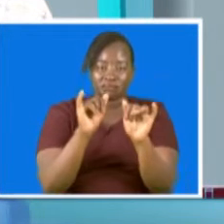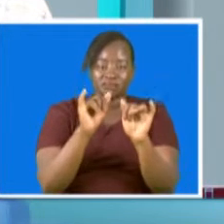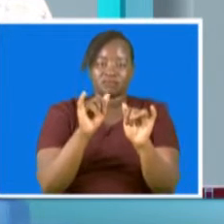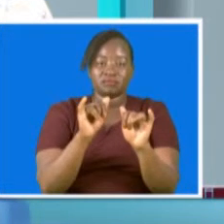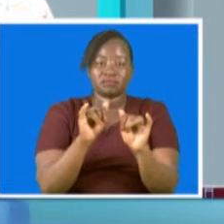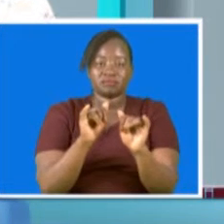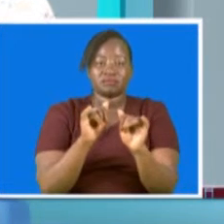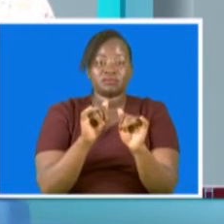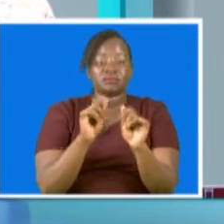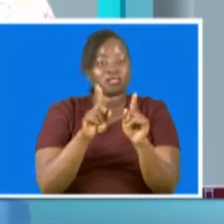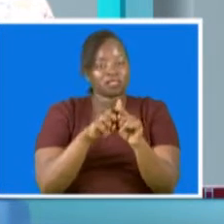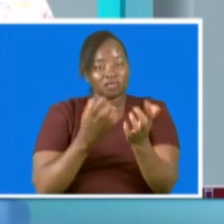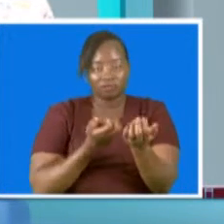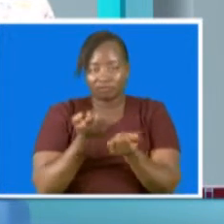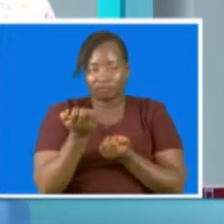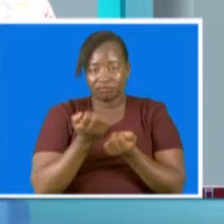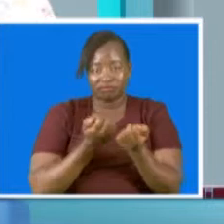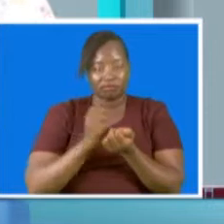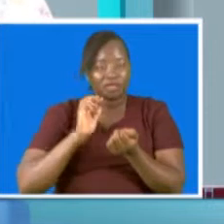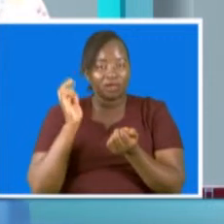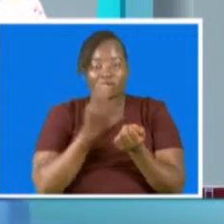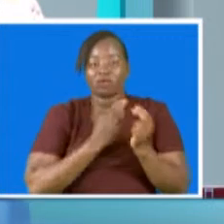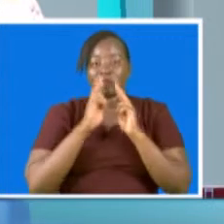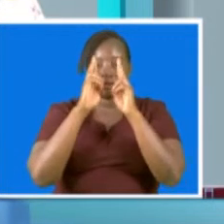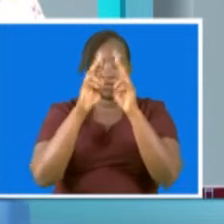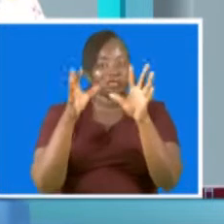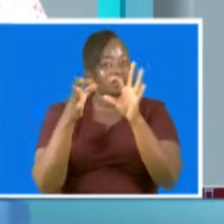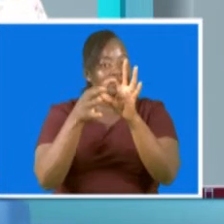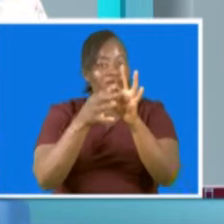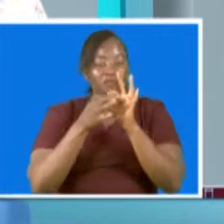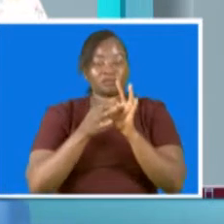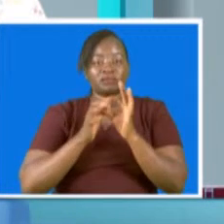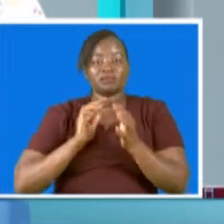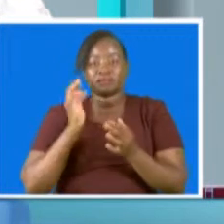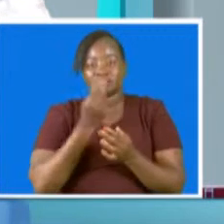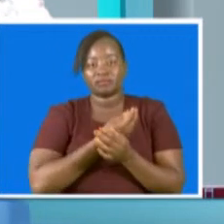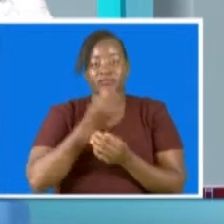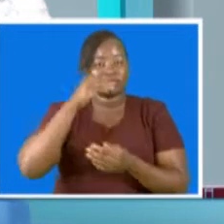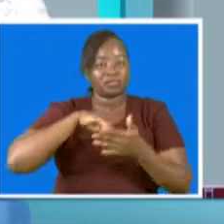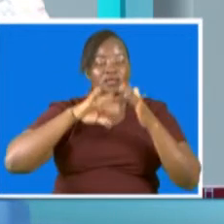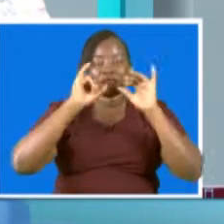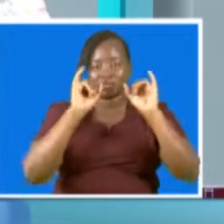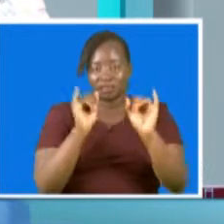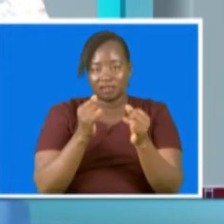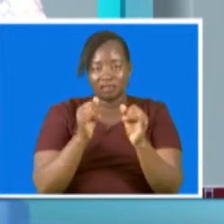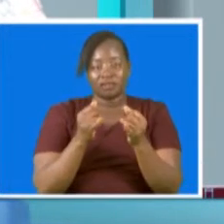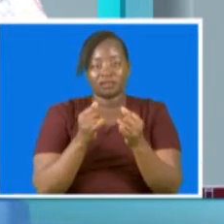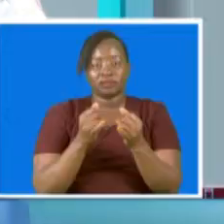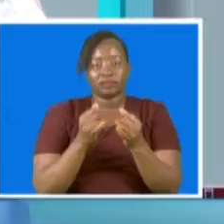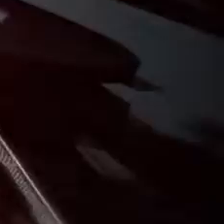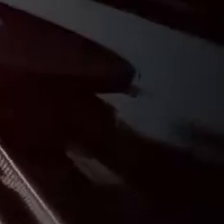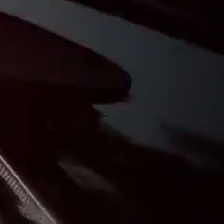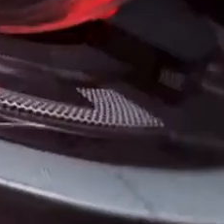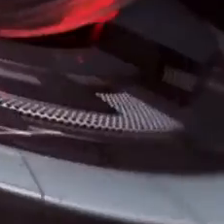koguo ndukae guthie kuraya oho turi na ciegi gwote uria tugi telefoni wa mbui wa gakibe itigira kunyitanira hamwe na ithe thiini wa gikunjo gitu kia